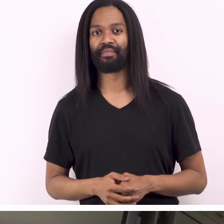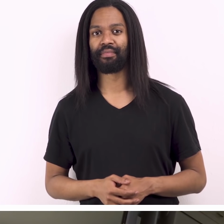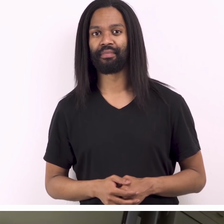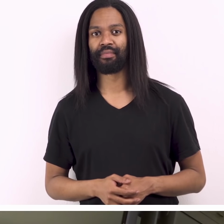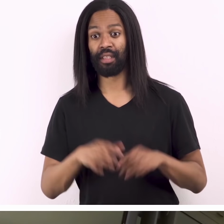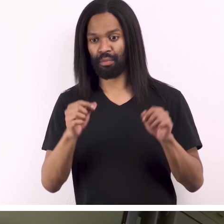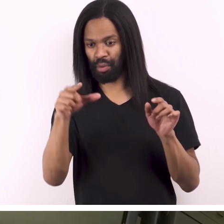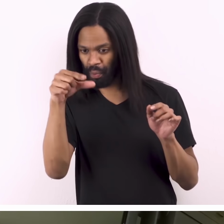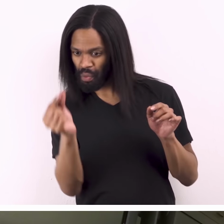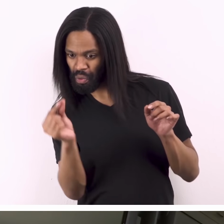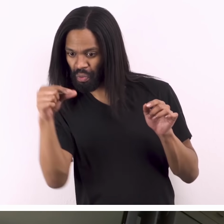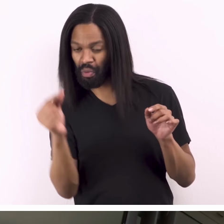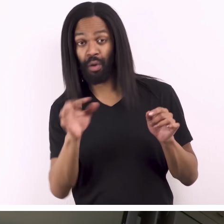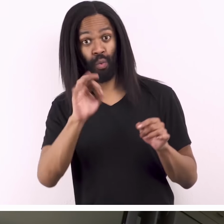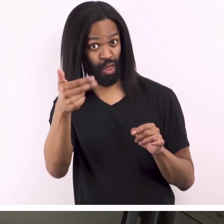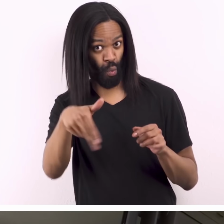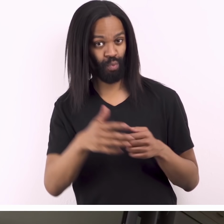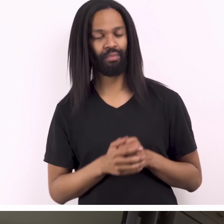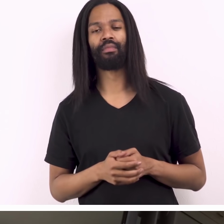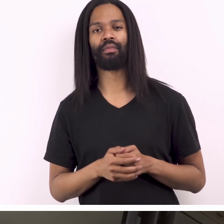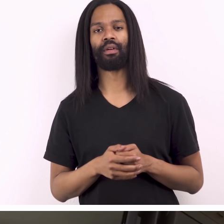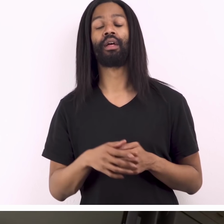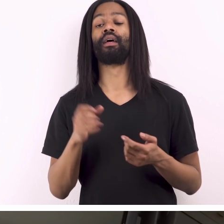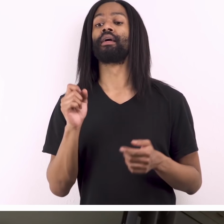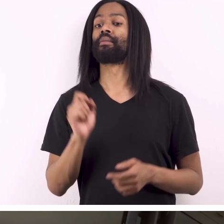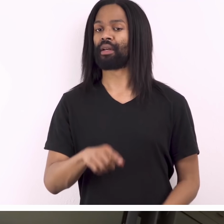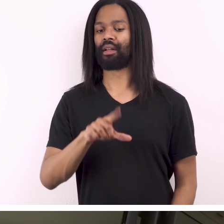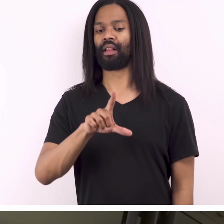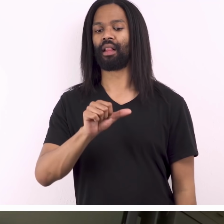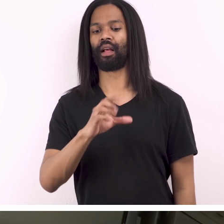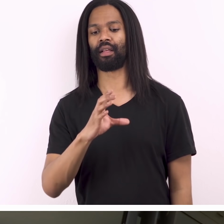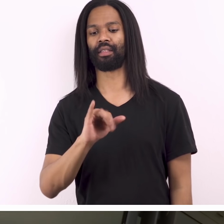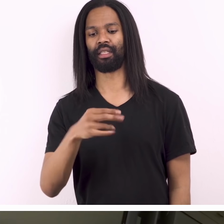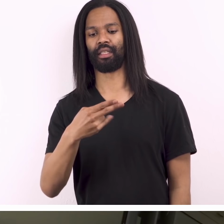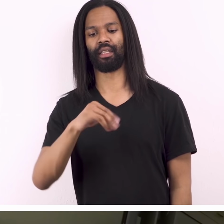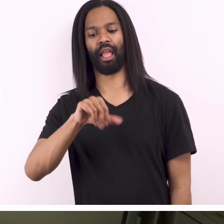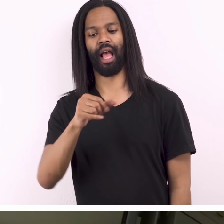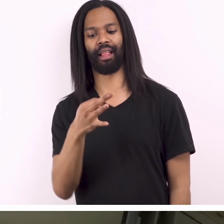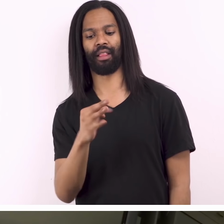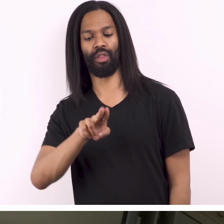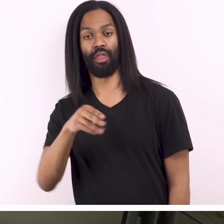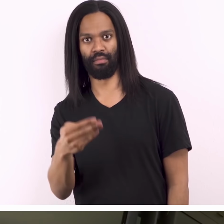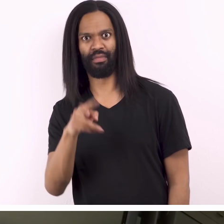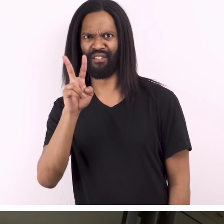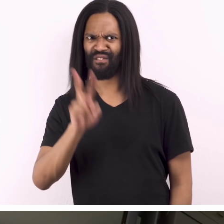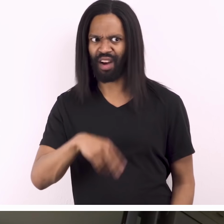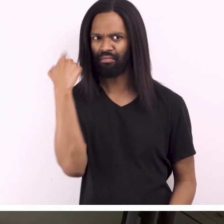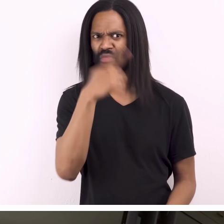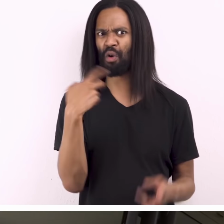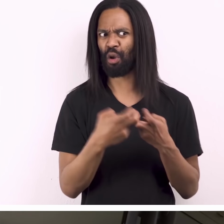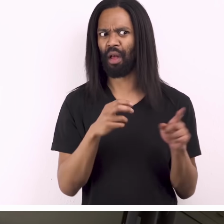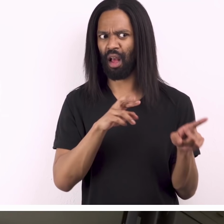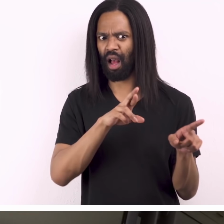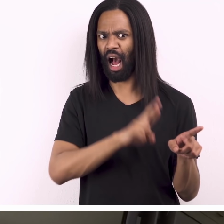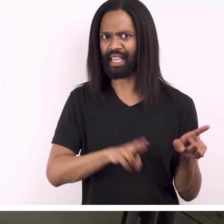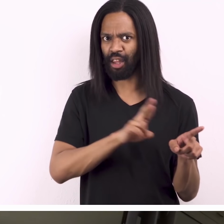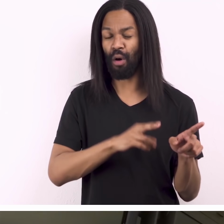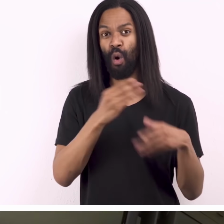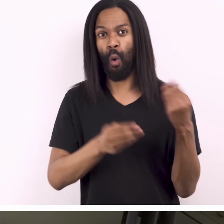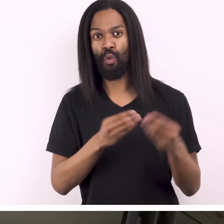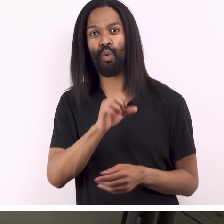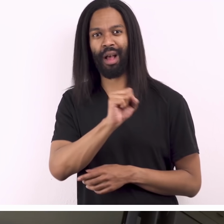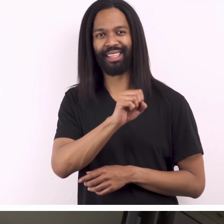l'ont. Le Lacinatum, c'est aussi un autre philodendron, il lui ressemble énormément au Radiatum, c'est pour ça qu'on les confond. On confond avec le Selum, enfin bref, ils